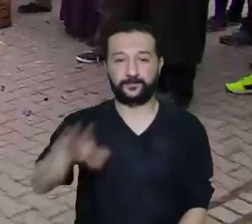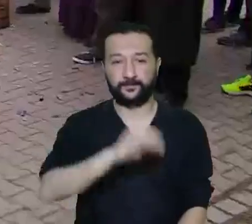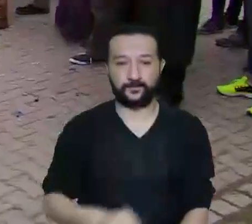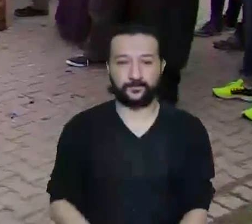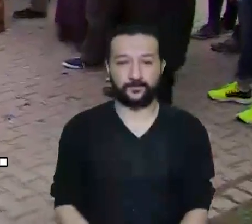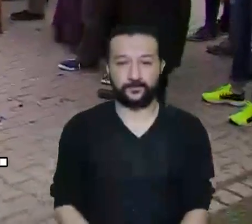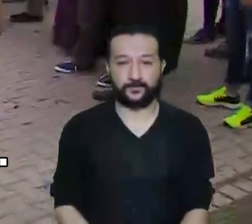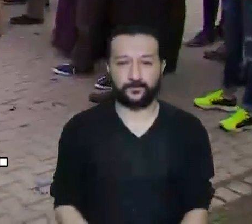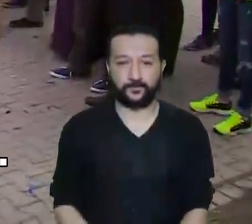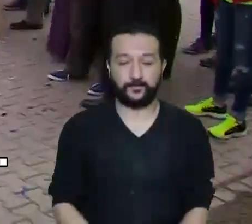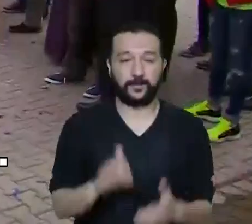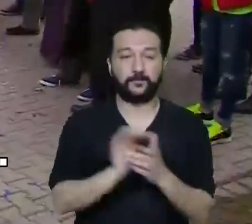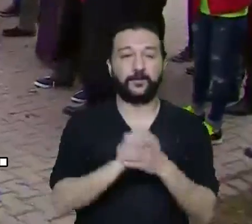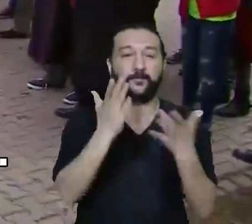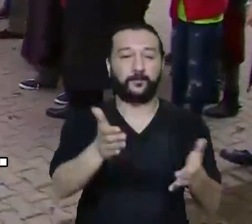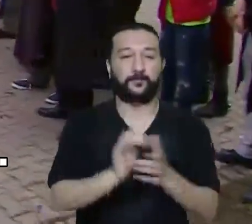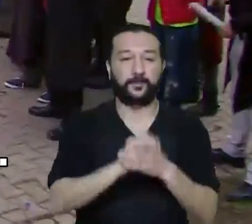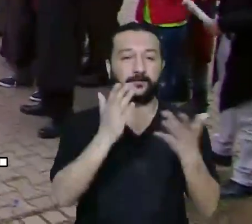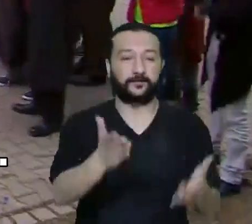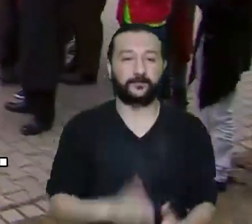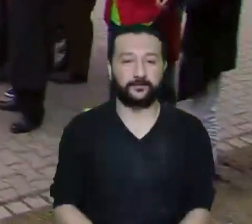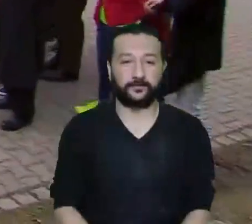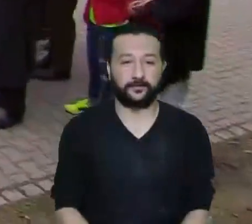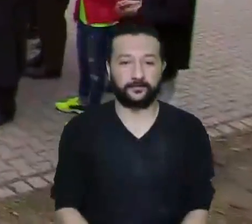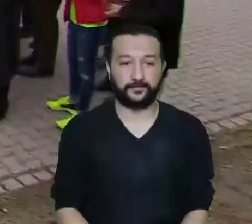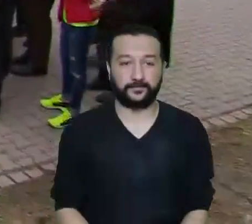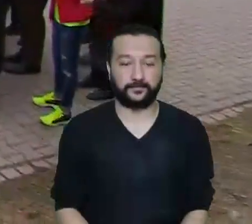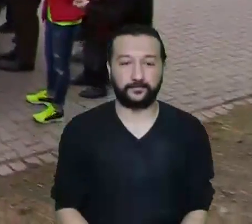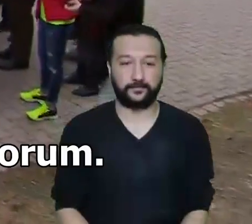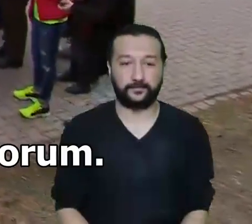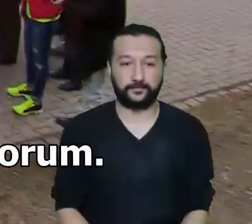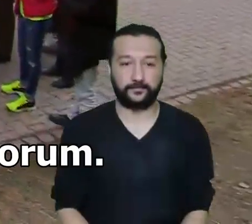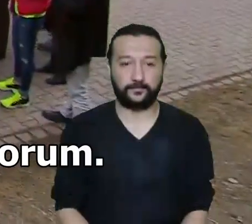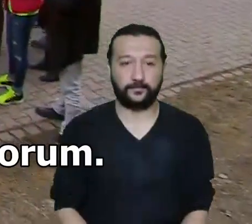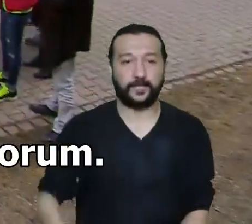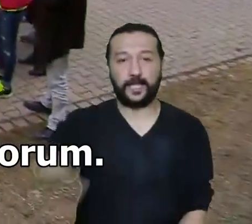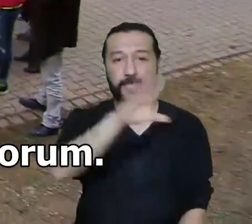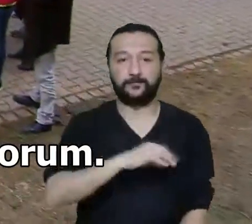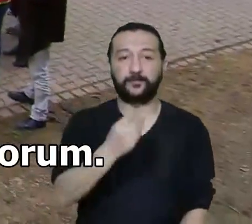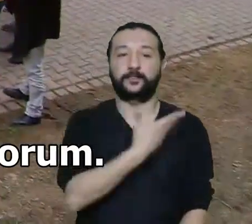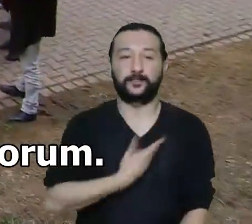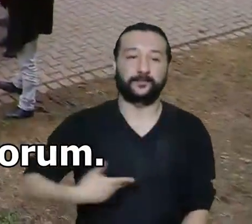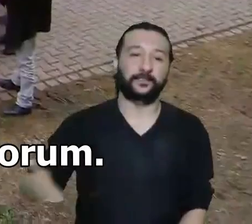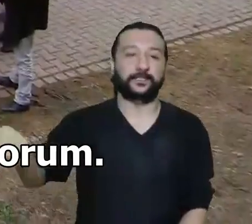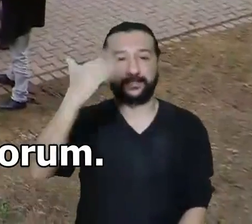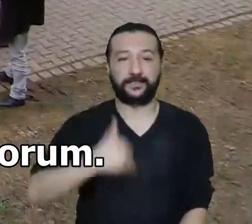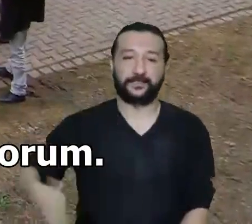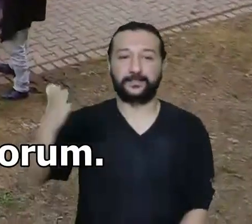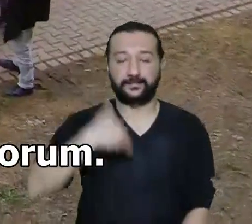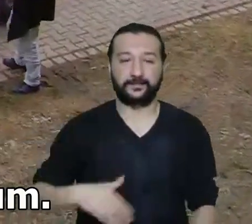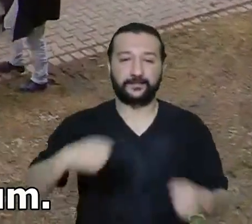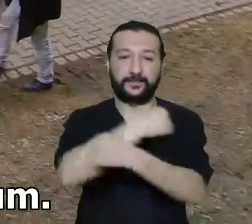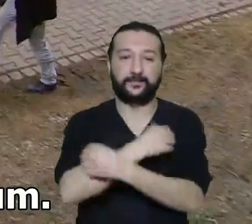seviyorum. Bravo. Mum'a üfledi. Sarp'ın yanaklarından öptü. Ya hepinizi çok seviyorum. Gelin